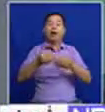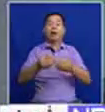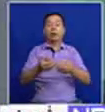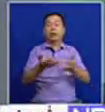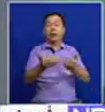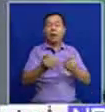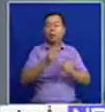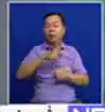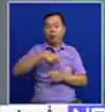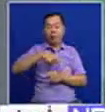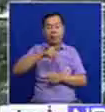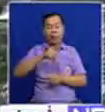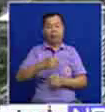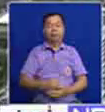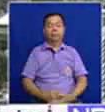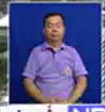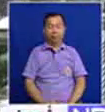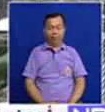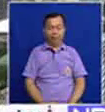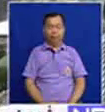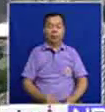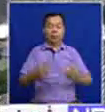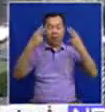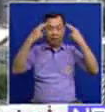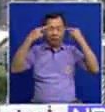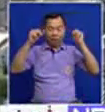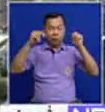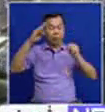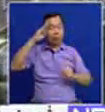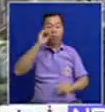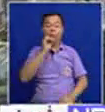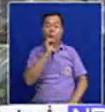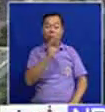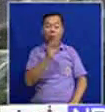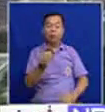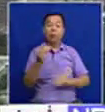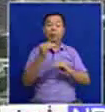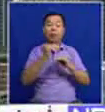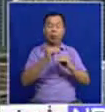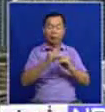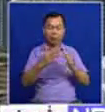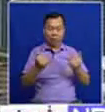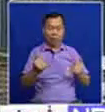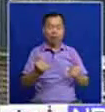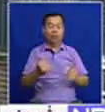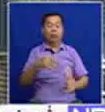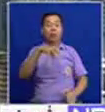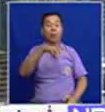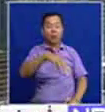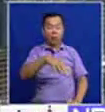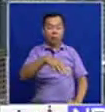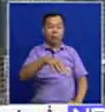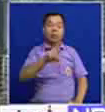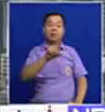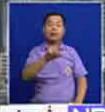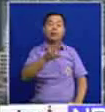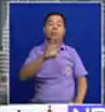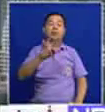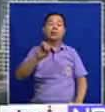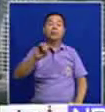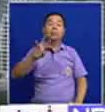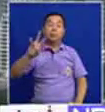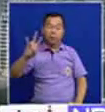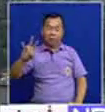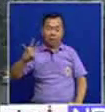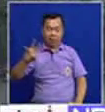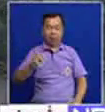มนายกรัฐมนตรียังกล่าวถึงกรณีที่ประเทศสมาชิกกลุ่ม G77ที่รับรองให้ประเทศไทย